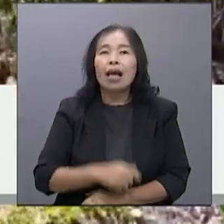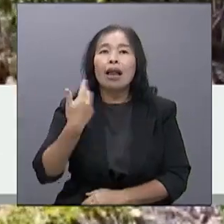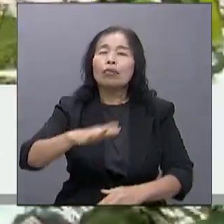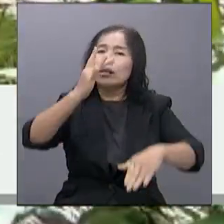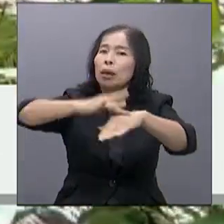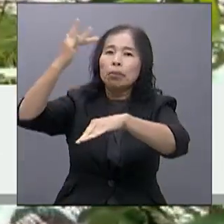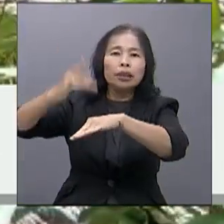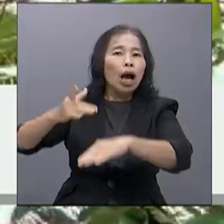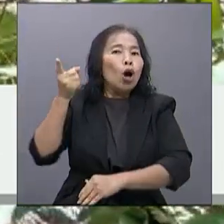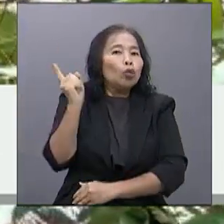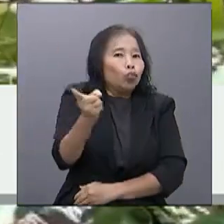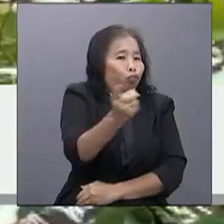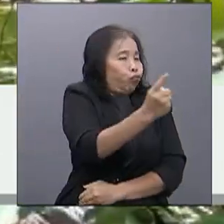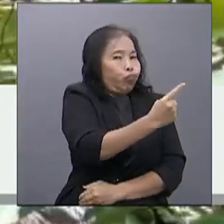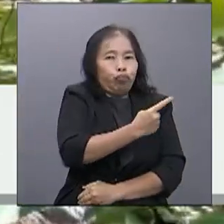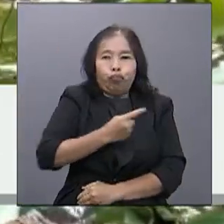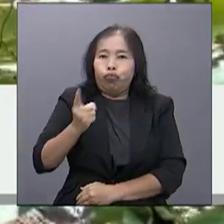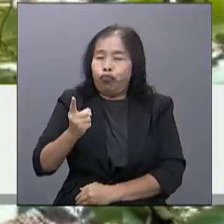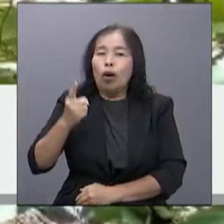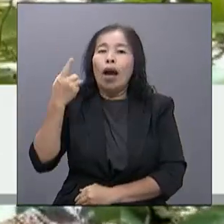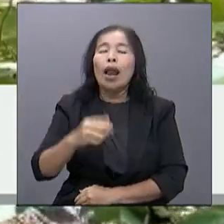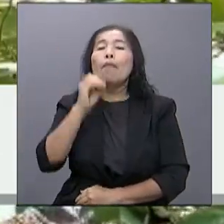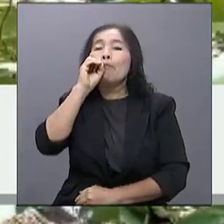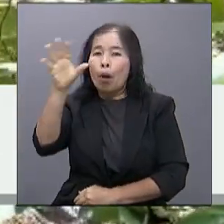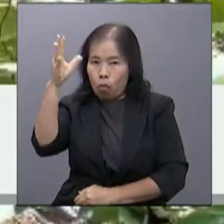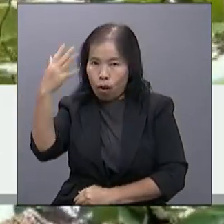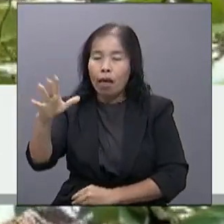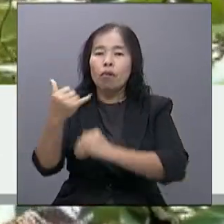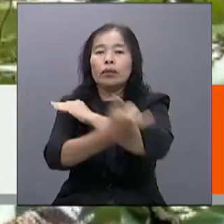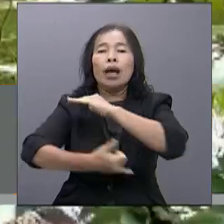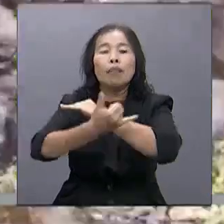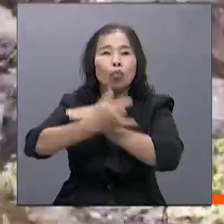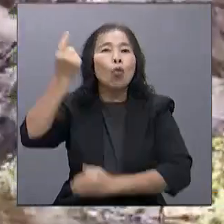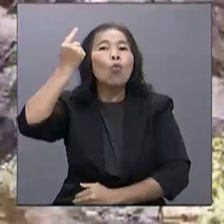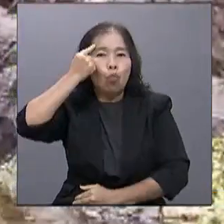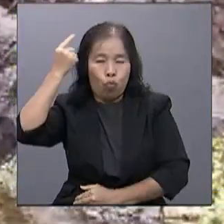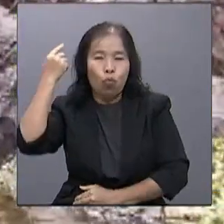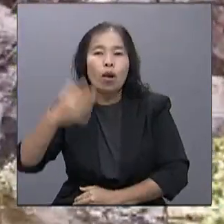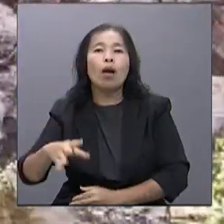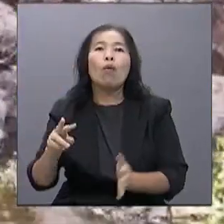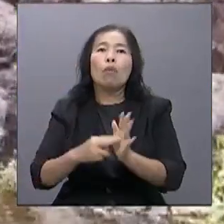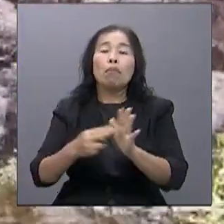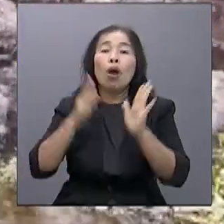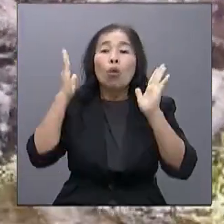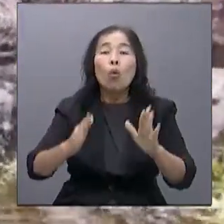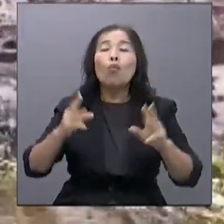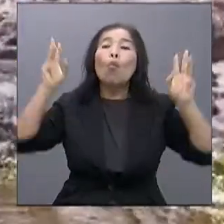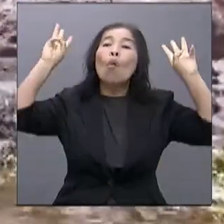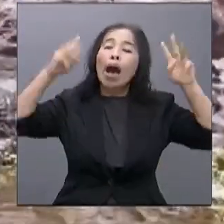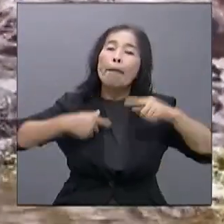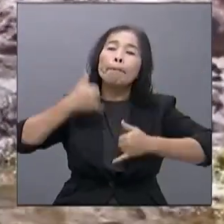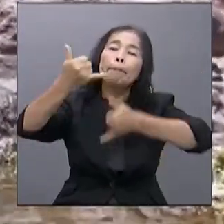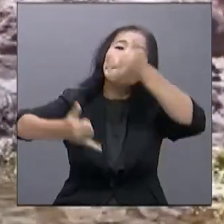อยู่ดั้งเดิมให้เกิดความเสียหายหรือเสื่อมสภาพของสิ่งแวดล้อมและไม่รับรบกวนนักท่องเที่ยวที่เข้าไปเที่ยวชม